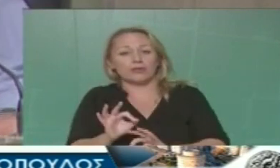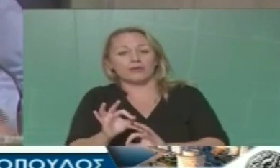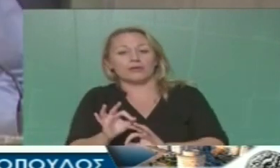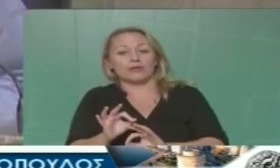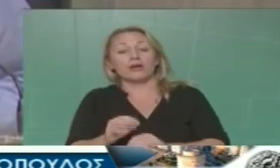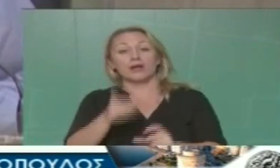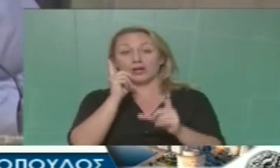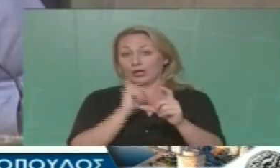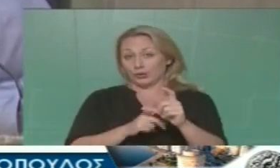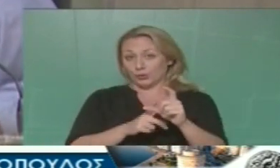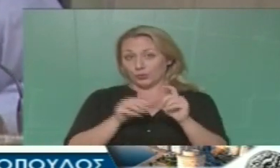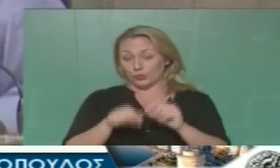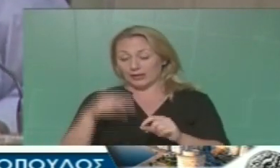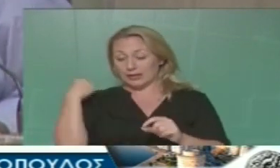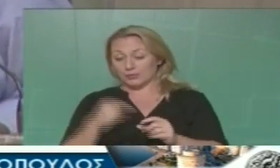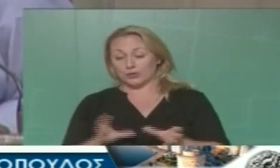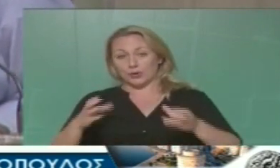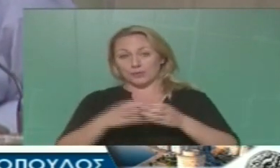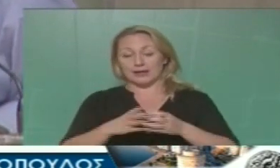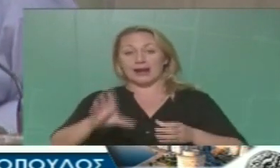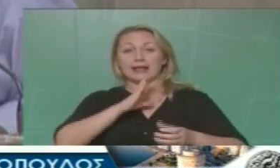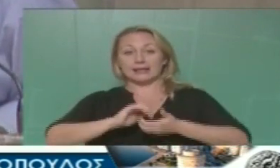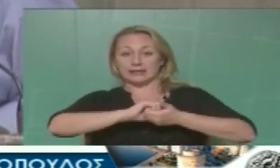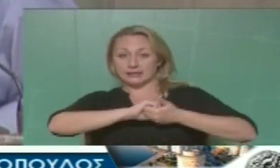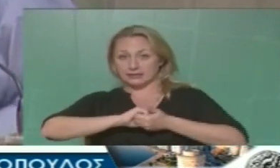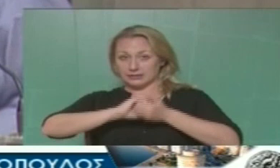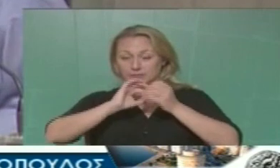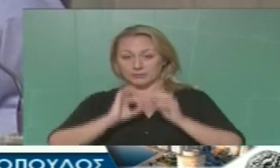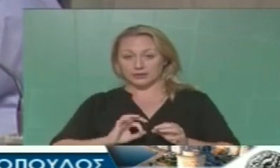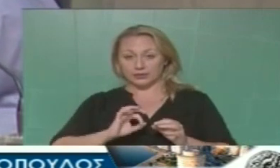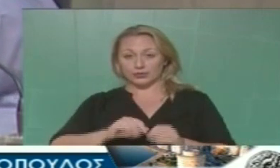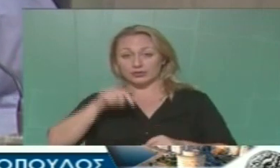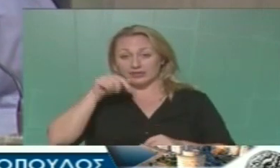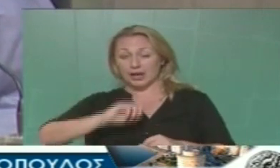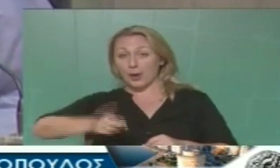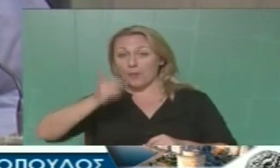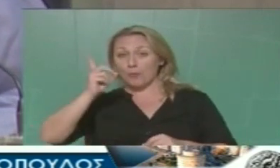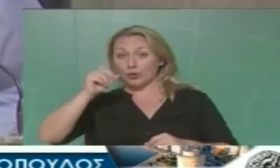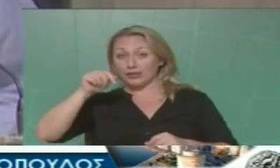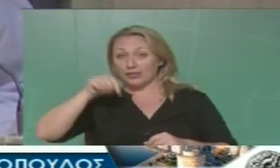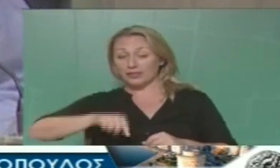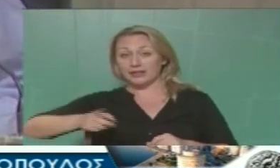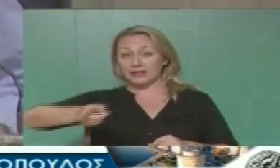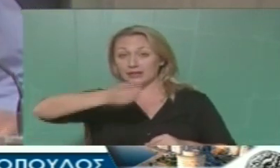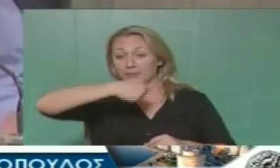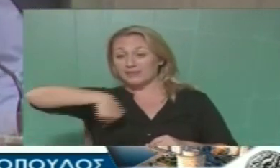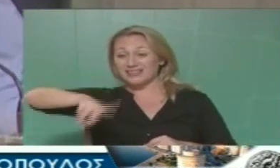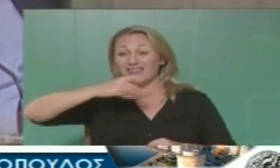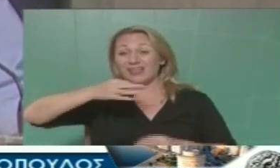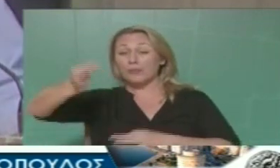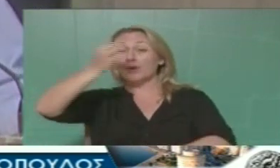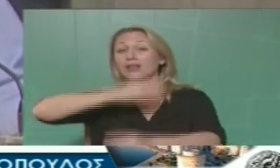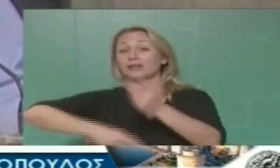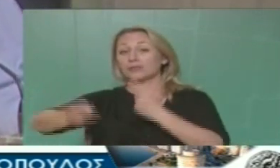Το ΚΚΕ λοιπόν και η Δημοτική του Παράταξη Λαϊκή Συσπήρωση, η μοναδική που κανείς και ποτέ δεν μπορεί να κατηγορήσει για λαϊκισμό